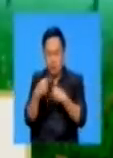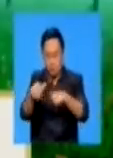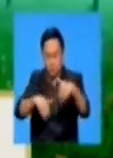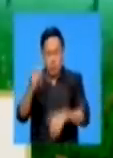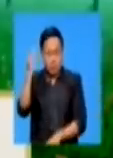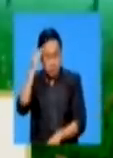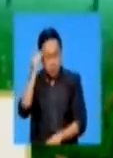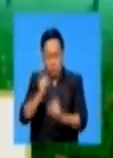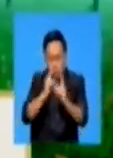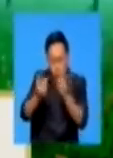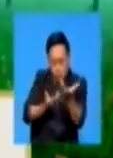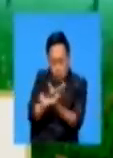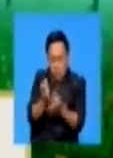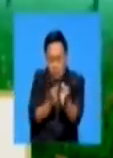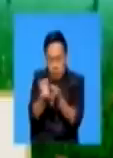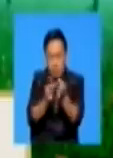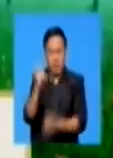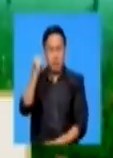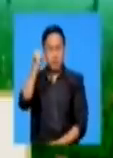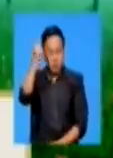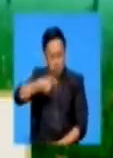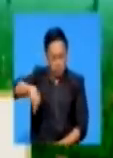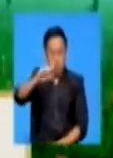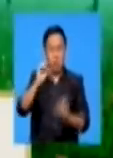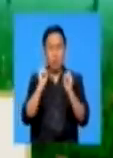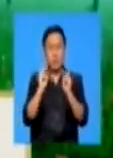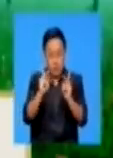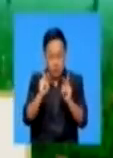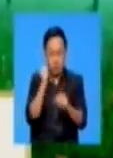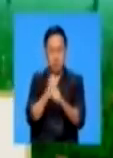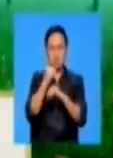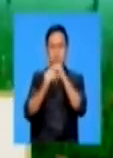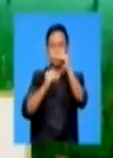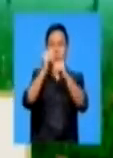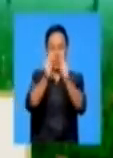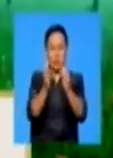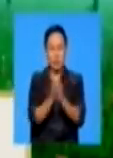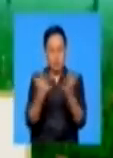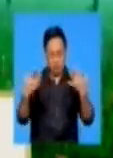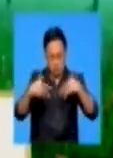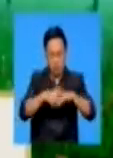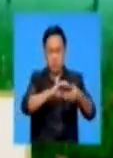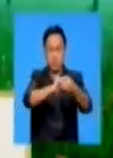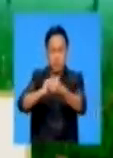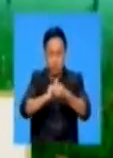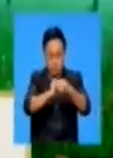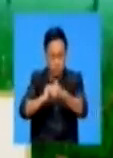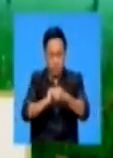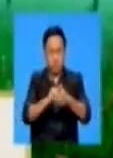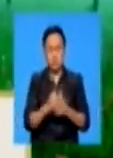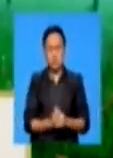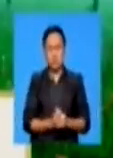การประชุมสร้างความเข้าใจกับประชาชนในพื้นที่ว่าโอเคไหมถ้าโอเคมันถึงจะเดินหน้าต่อไปได้นั่นแหละเขาเรียกว่าความร่วมมือจะทำไม่ทำอยู่ตรงโ